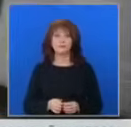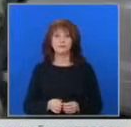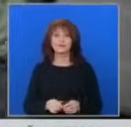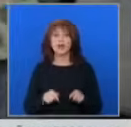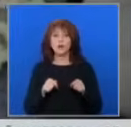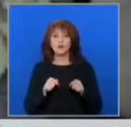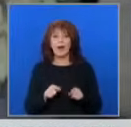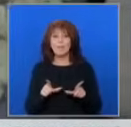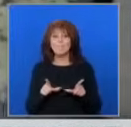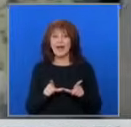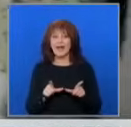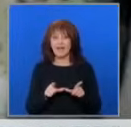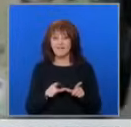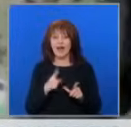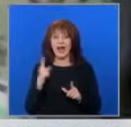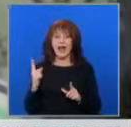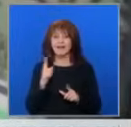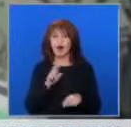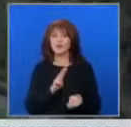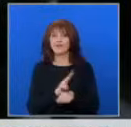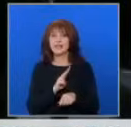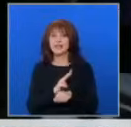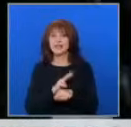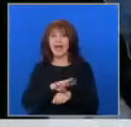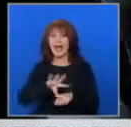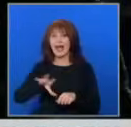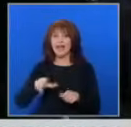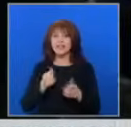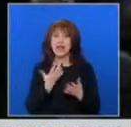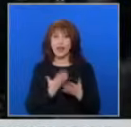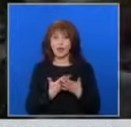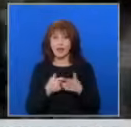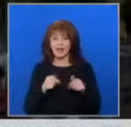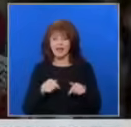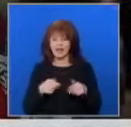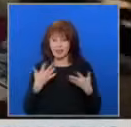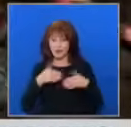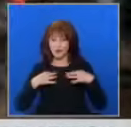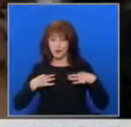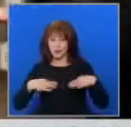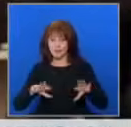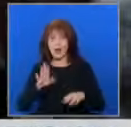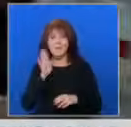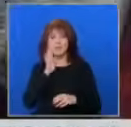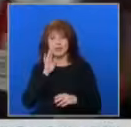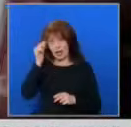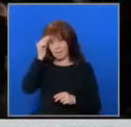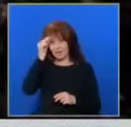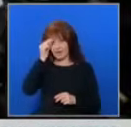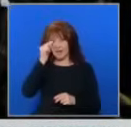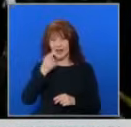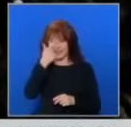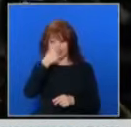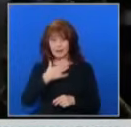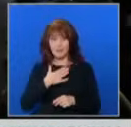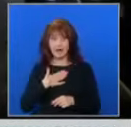Това е Мейраф Тал, една от 12-те заложнички, които тази нощ бяха освободени от Хамас. Баща ѝ е българин, но самата